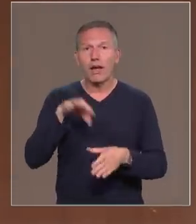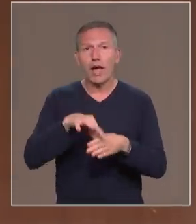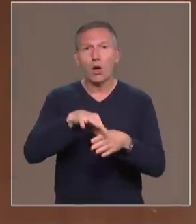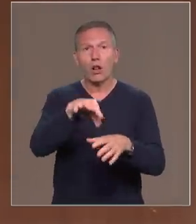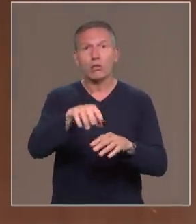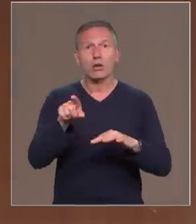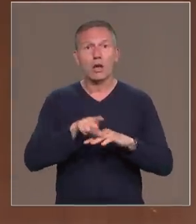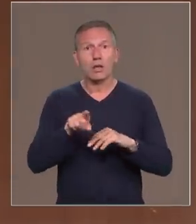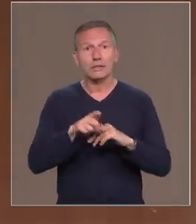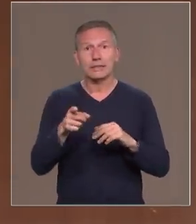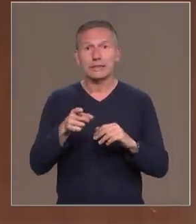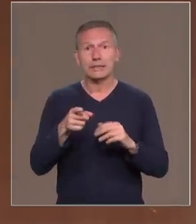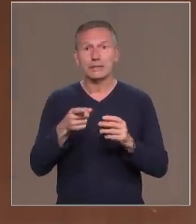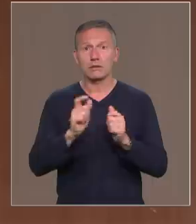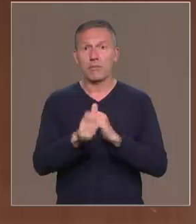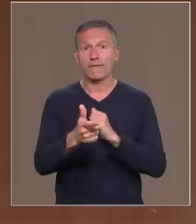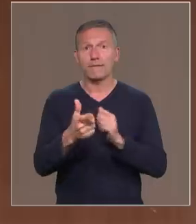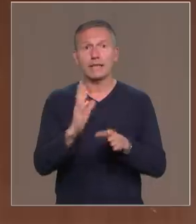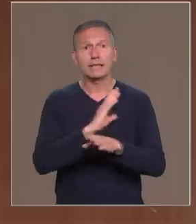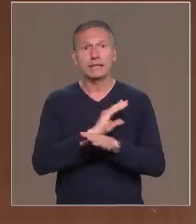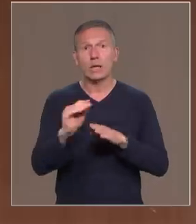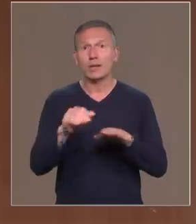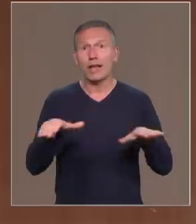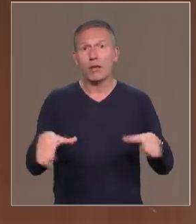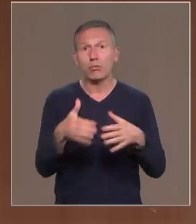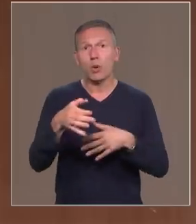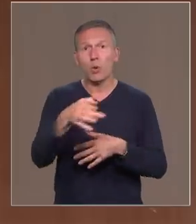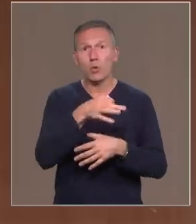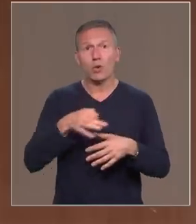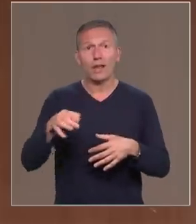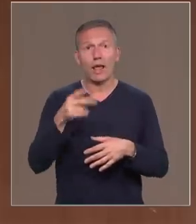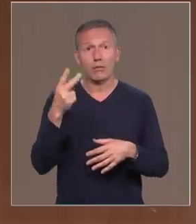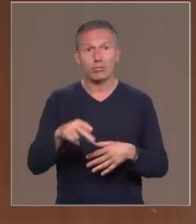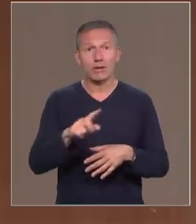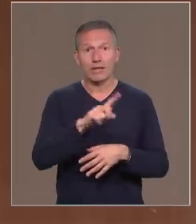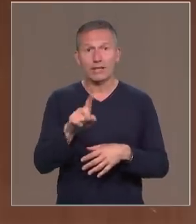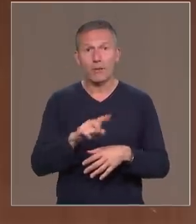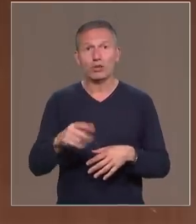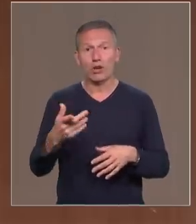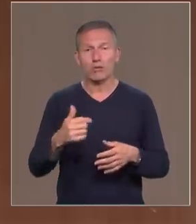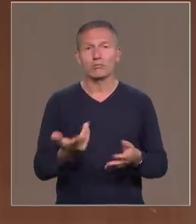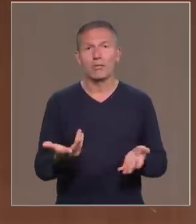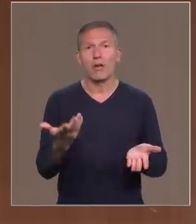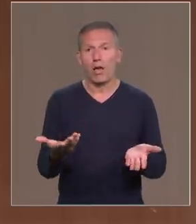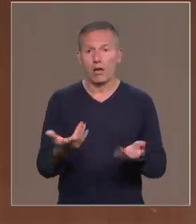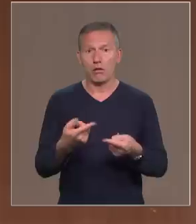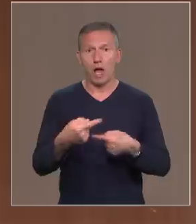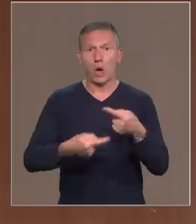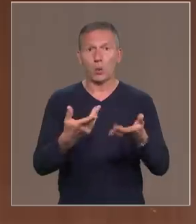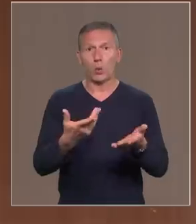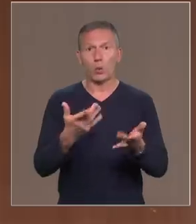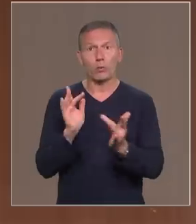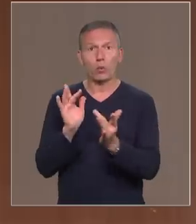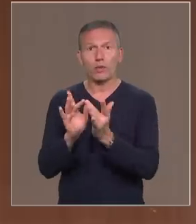façon irresponsable la sécurité de la centrale nucléaire civile de Zaporizhzhia. Et sur ce point, nous sommes en contact avec le